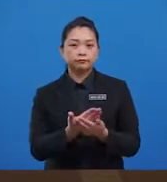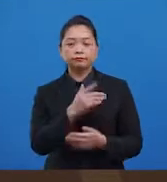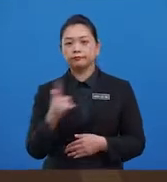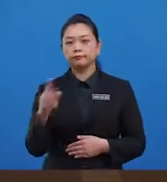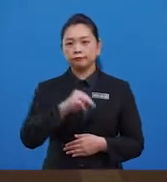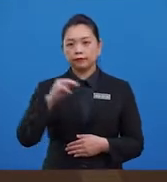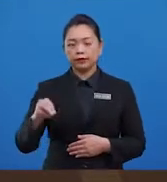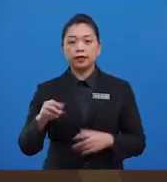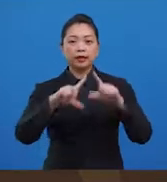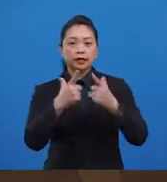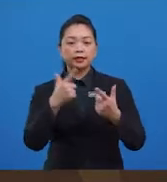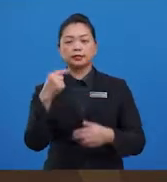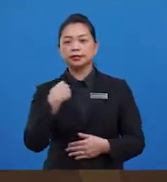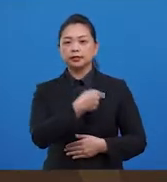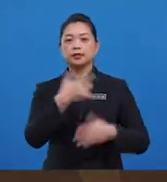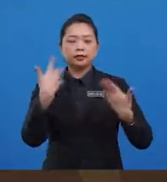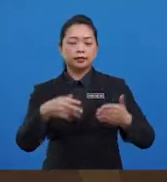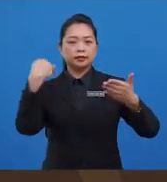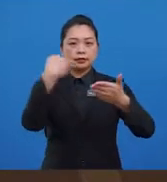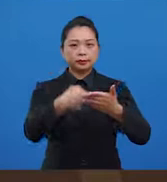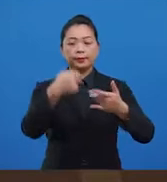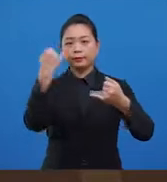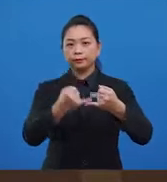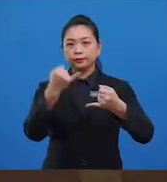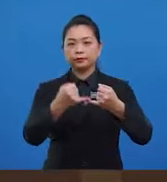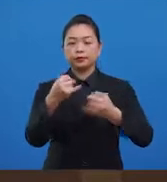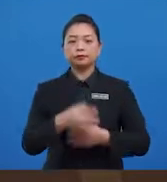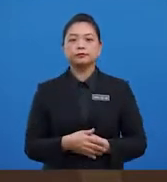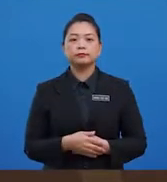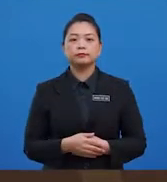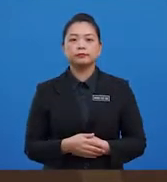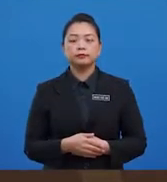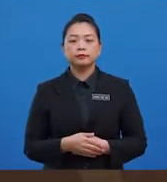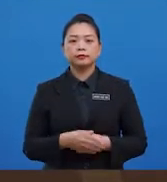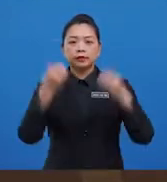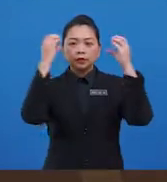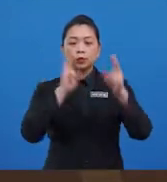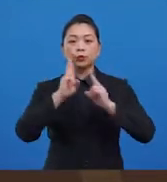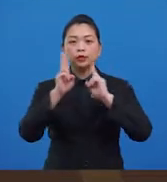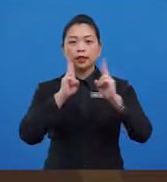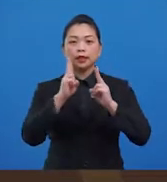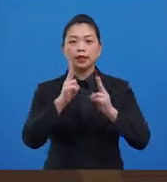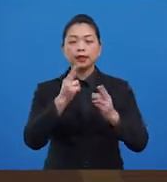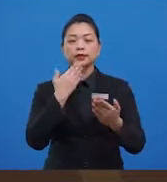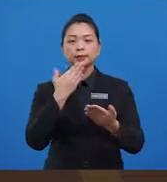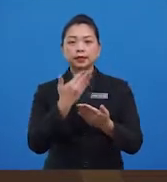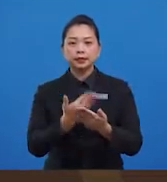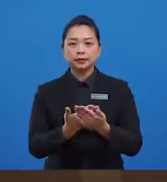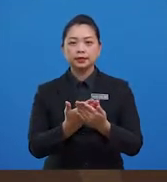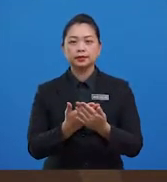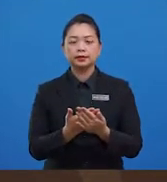Baiklah murid-murid, kelas kita telah sampai ke penghujungnya. Cikgu ucapkan terima